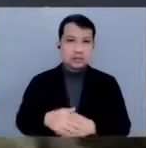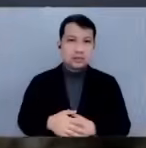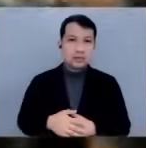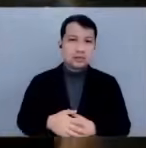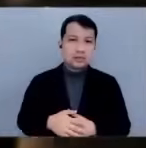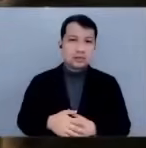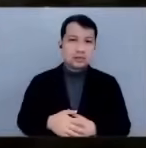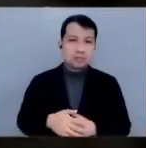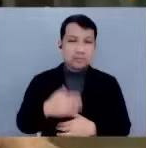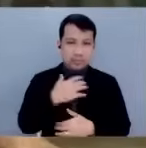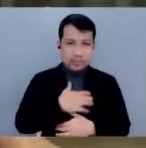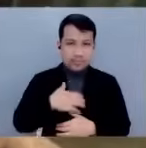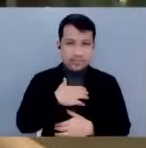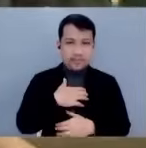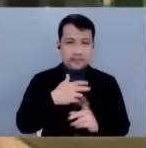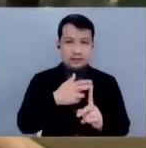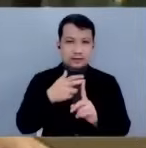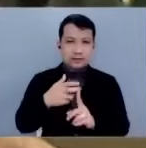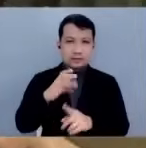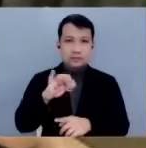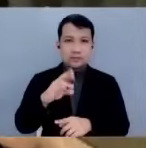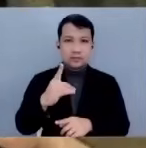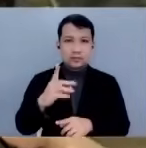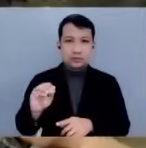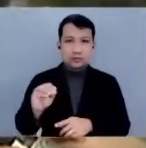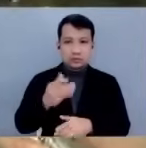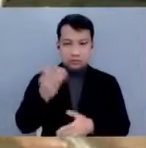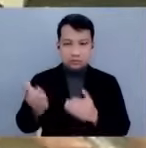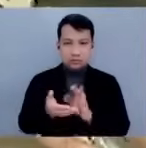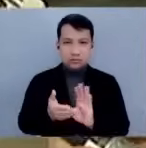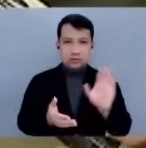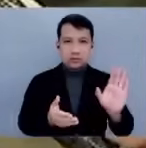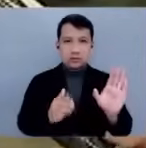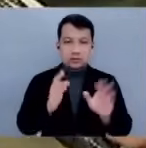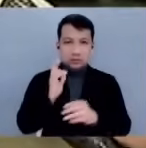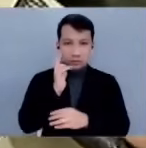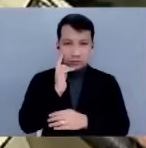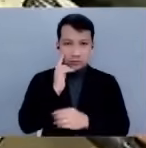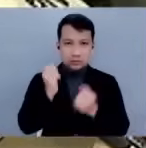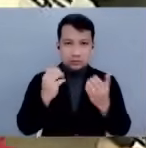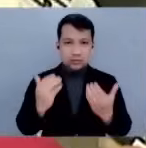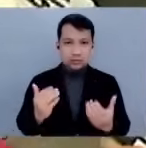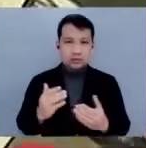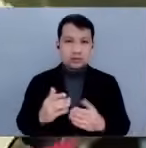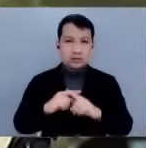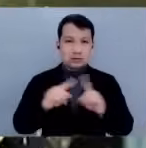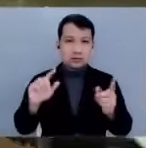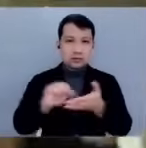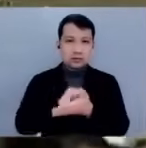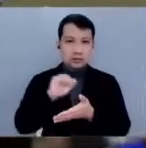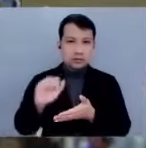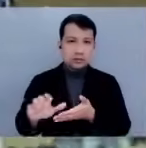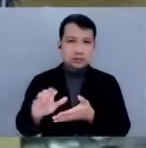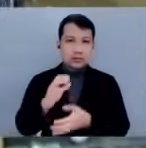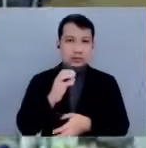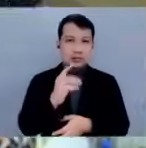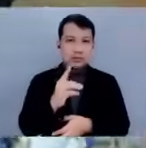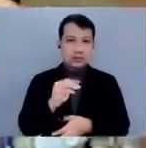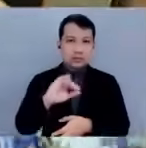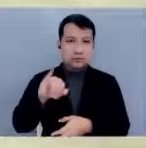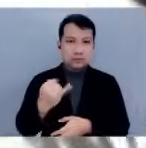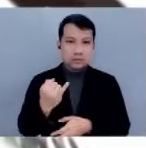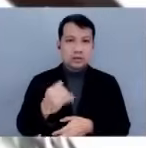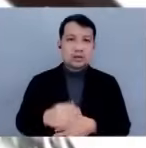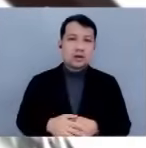nagreklamo ng kidnapping si Barido laban kay Trillanes noong Duterte administration, pero ibinasura ito ng Department of Justice. Wala